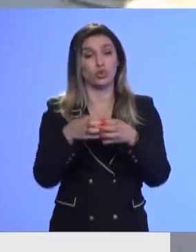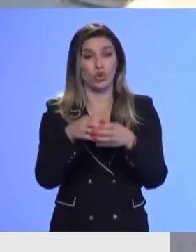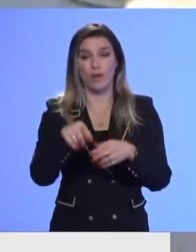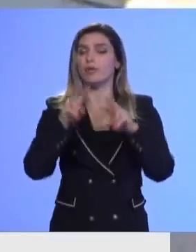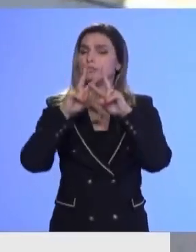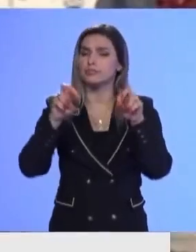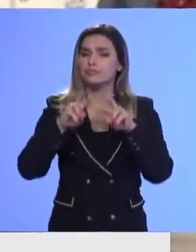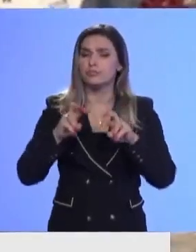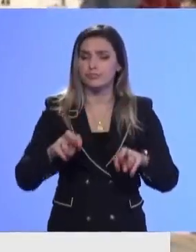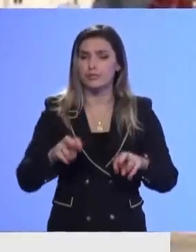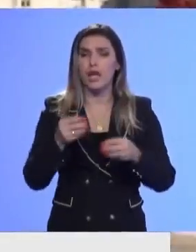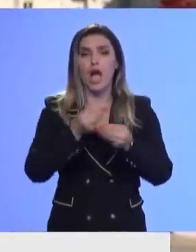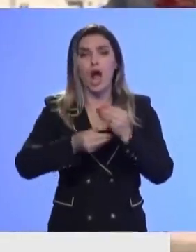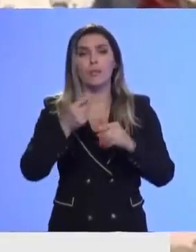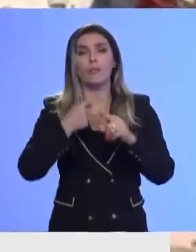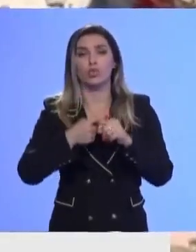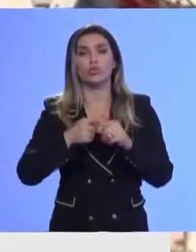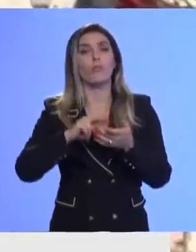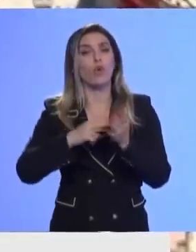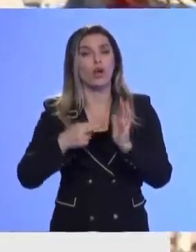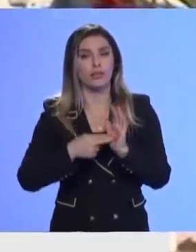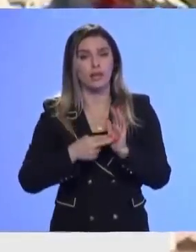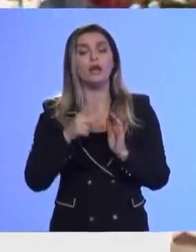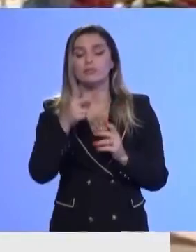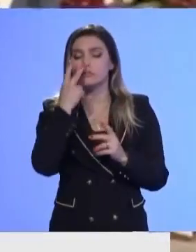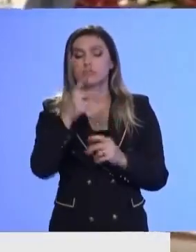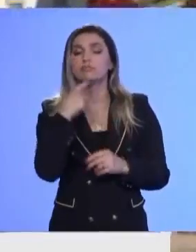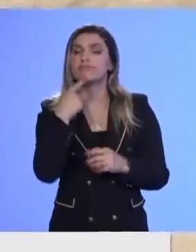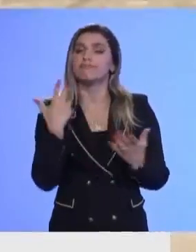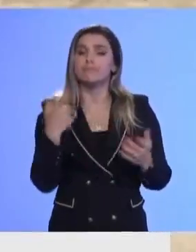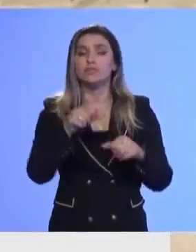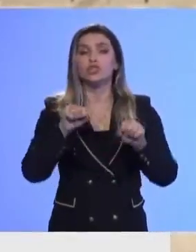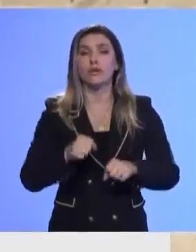juridike dhe politike vlerëson hapat që ka bërë qeveria për të parandaluar